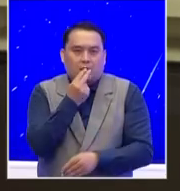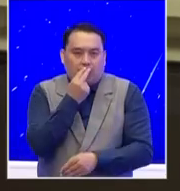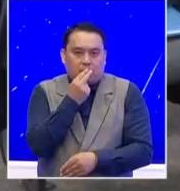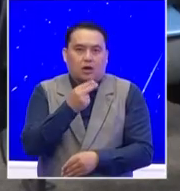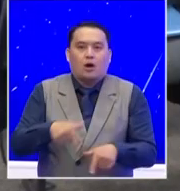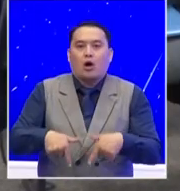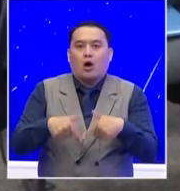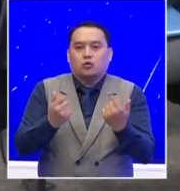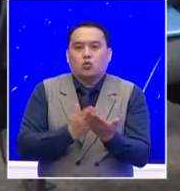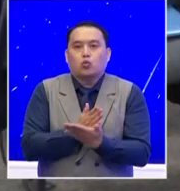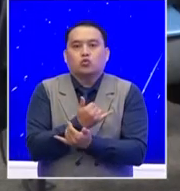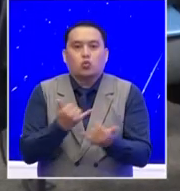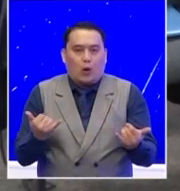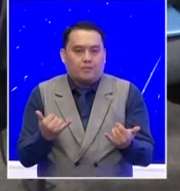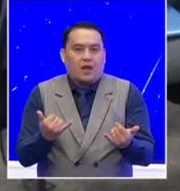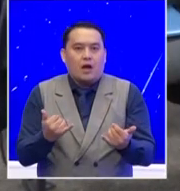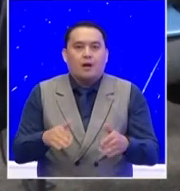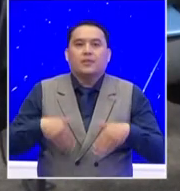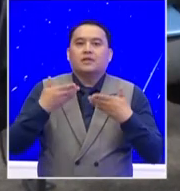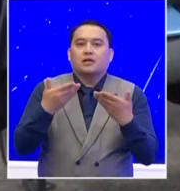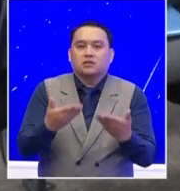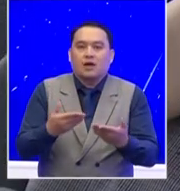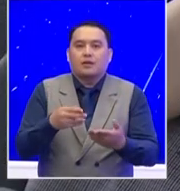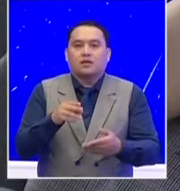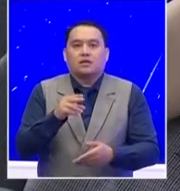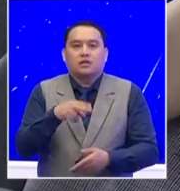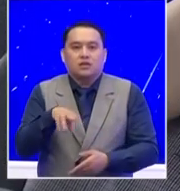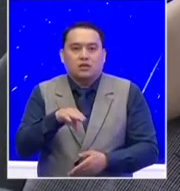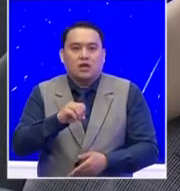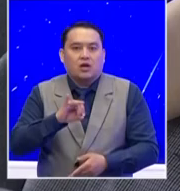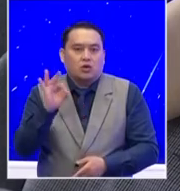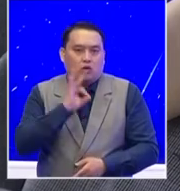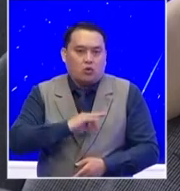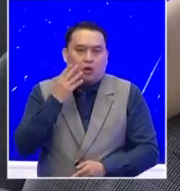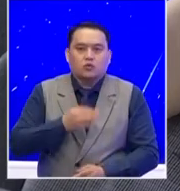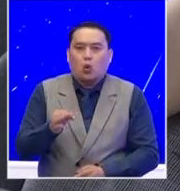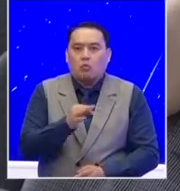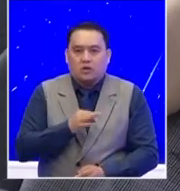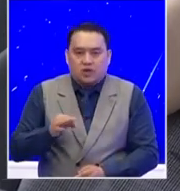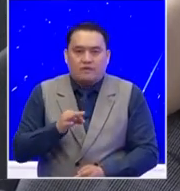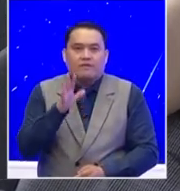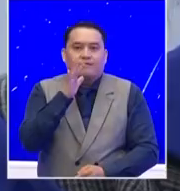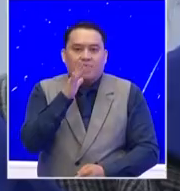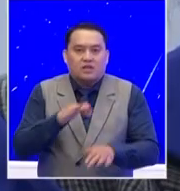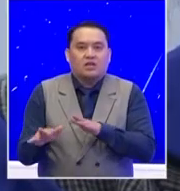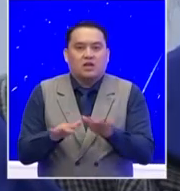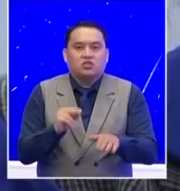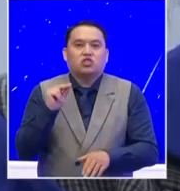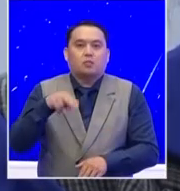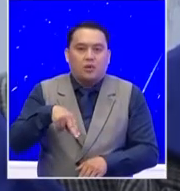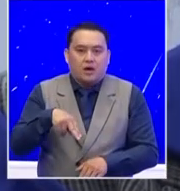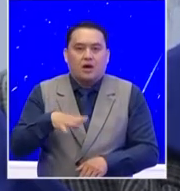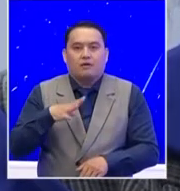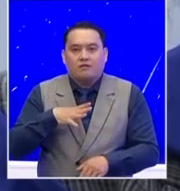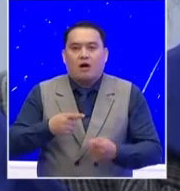и гостиничных услуг. Об этом заявили представители Департамента госдоходов по Алматинской области. Отметим, на период действия